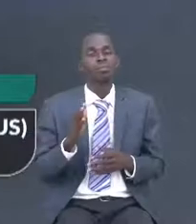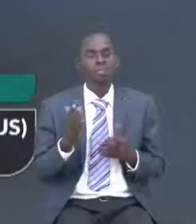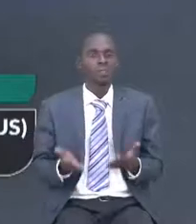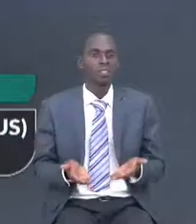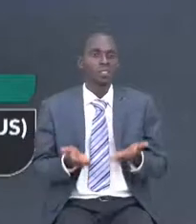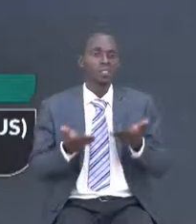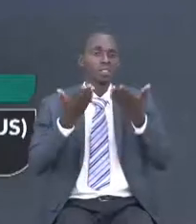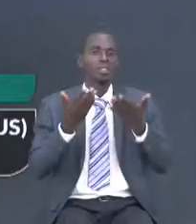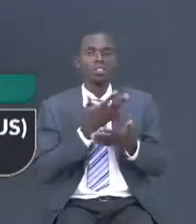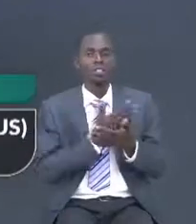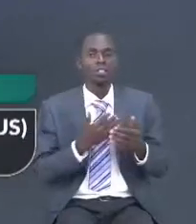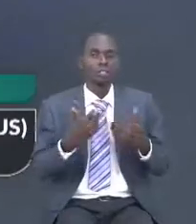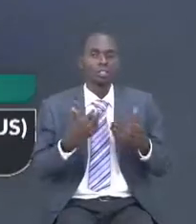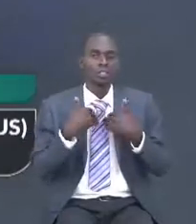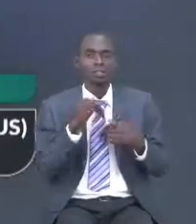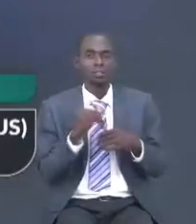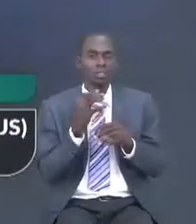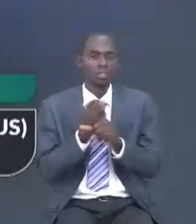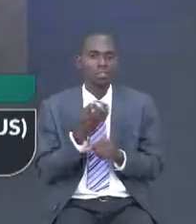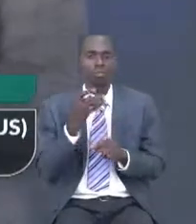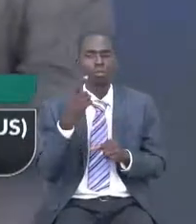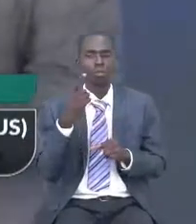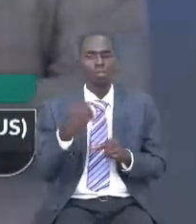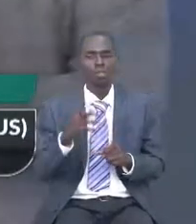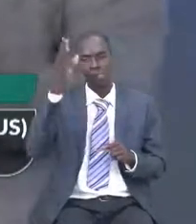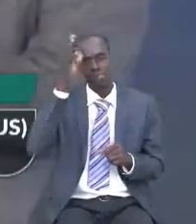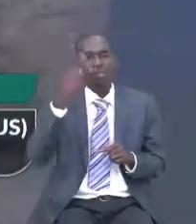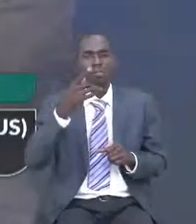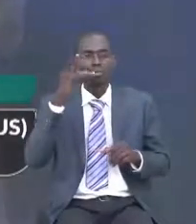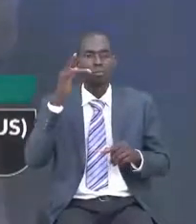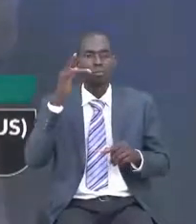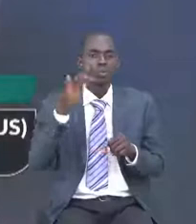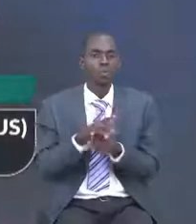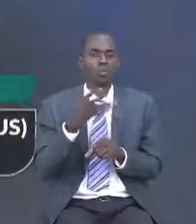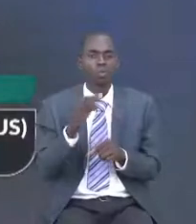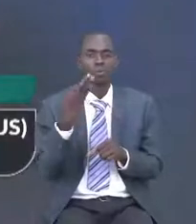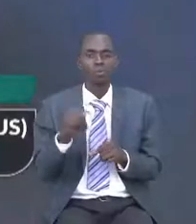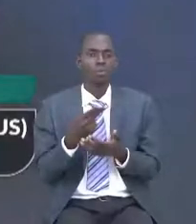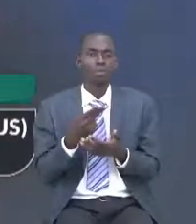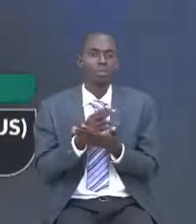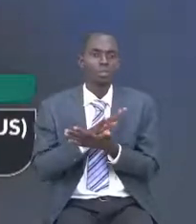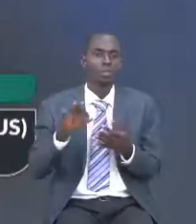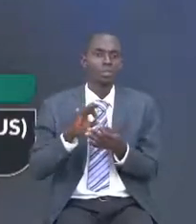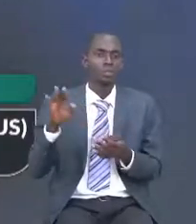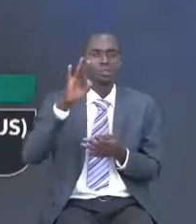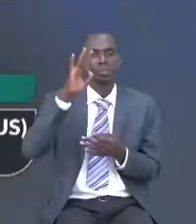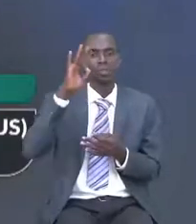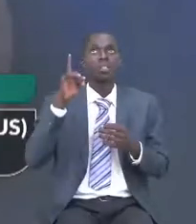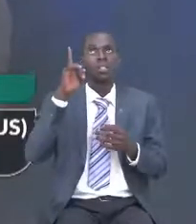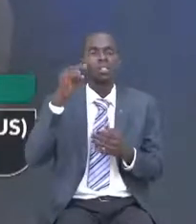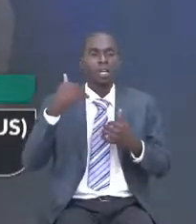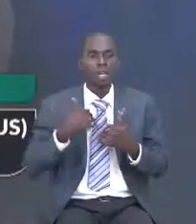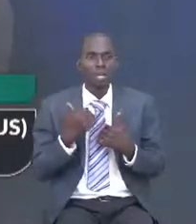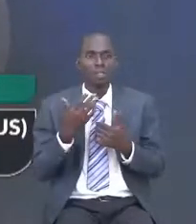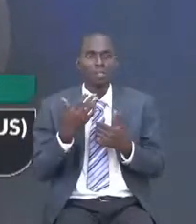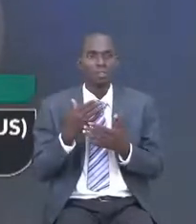Étant à la droite de Dieu, élevé, et ayant et élevé par la droite de Dieu, il a reçu du Père le Saint-Esprit